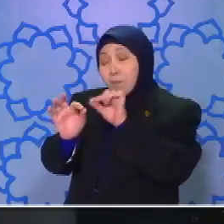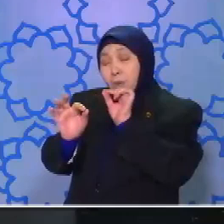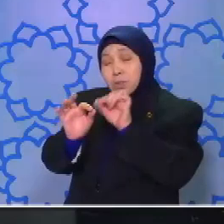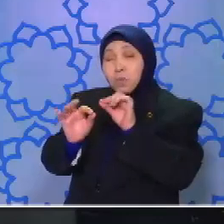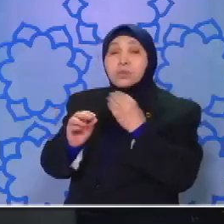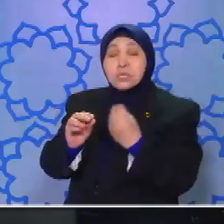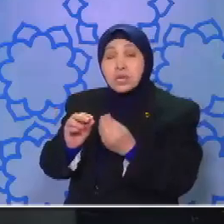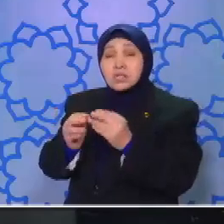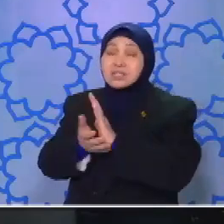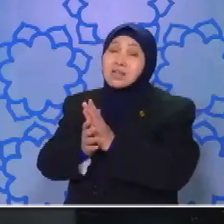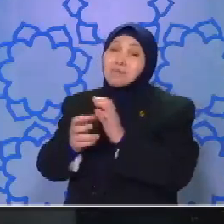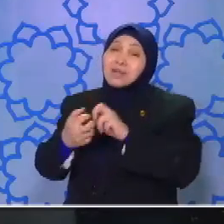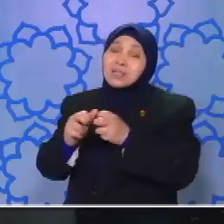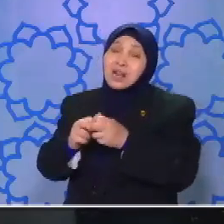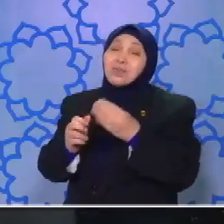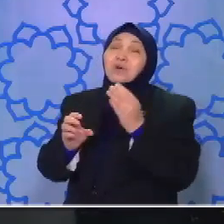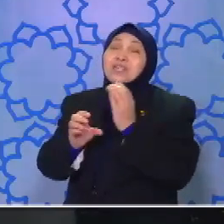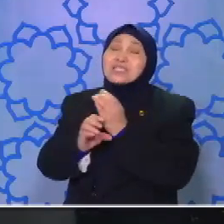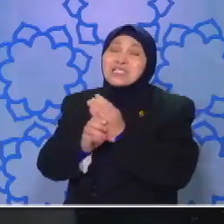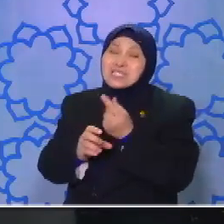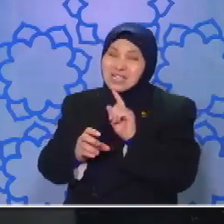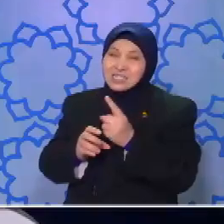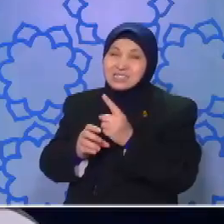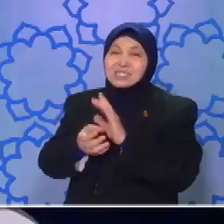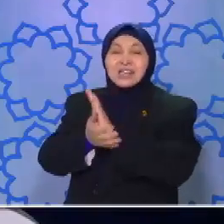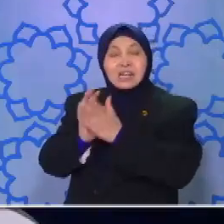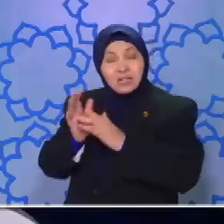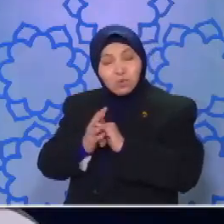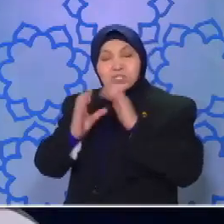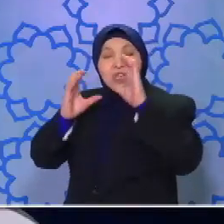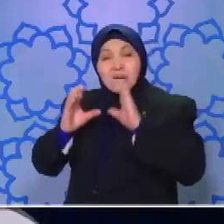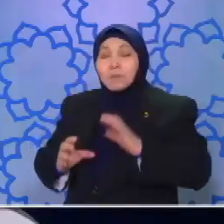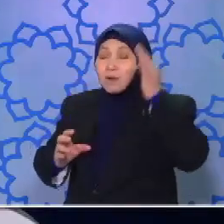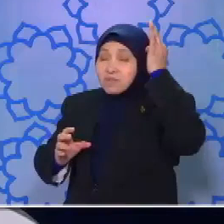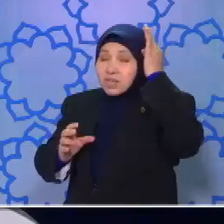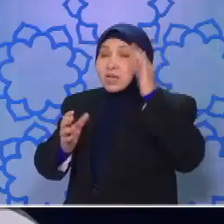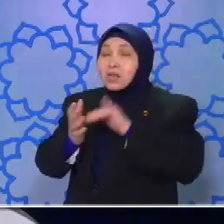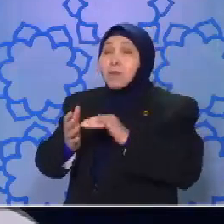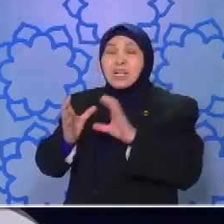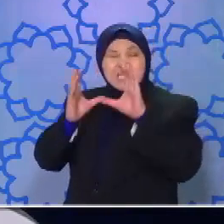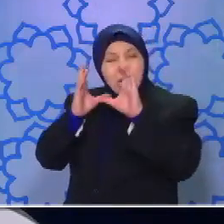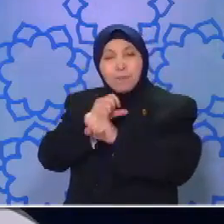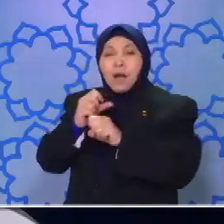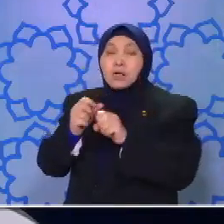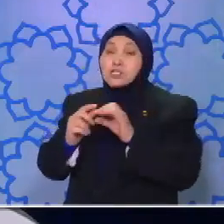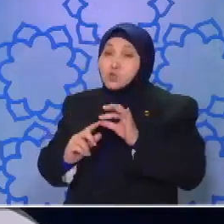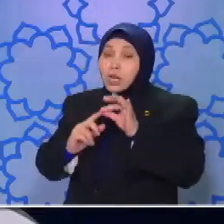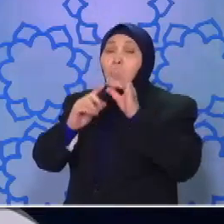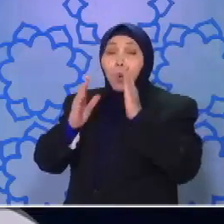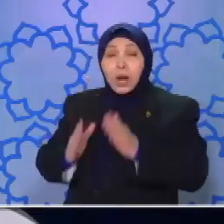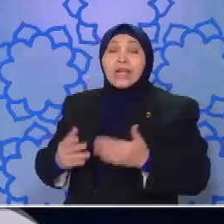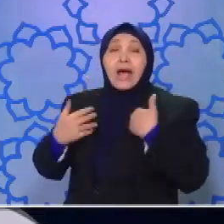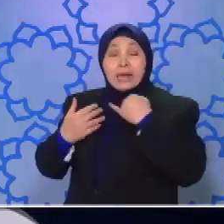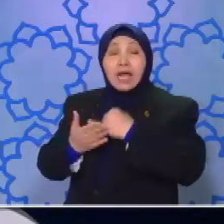maka mungkar itu jadi lebih kecil. Ha, jadi cara berfikir begini, menilai begini, mencabar juga, Ustaz, ya. Kecuali kalau orang yang